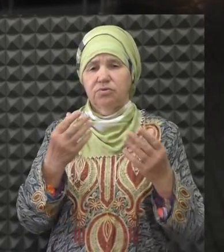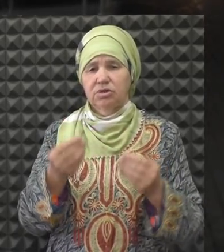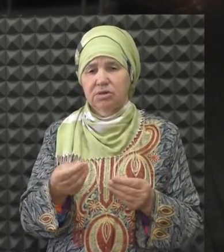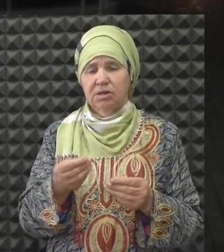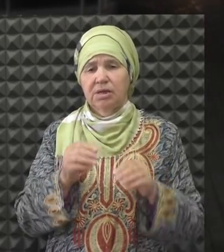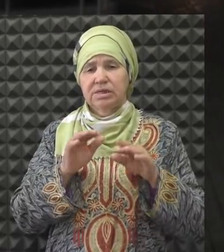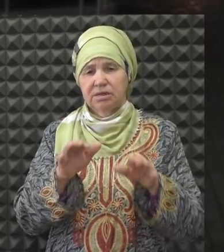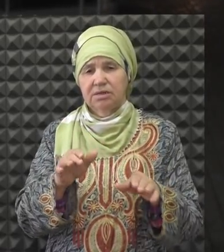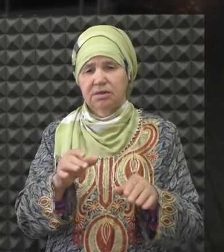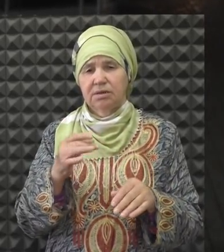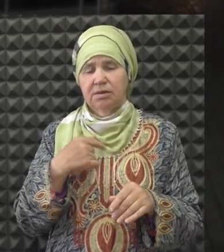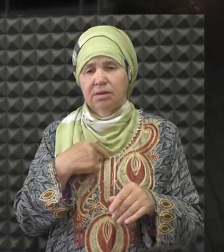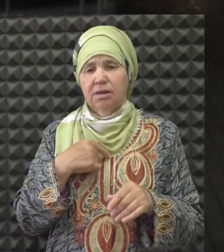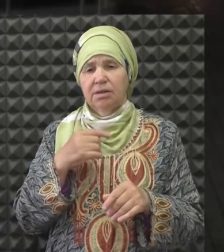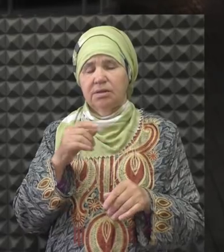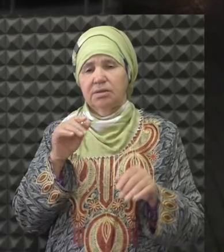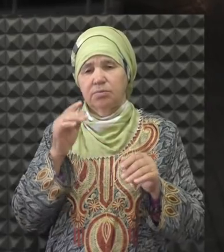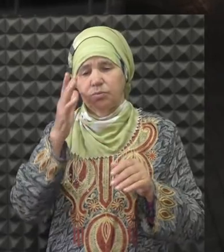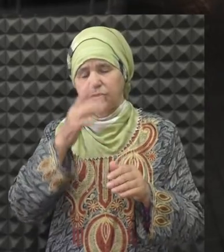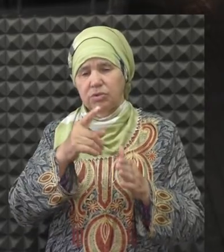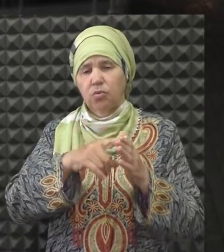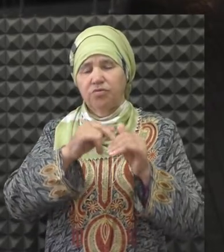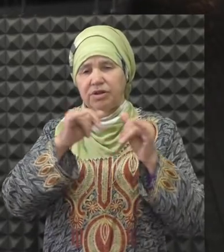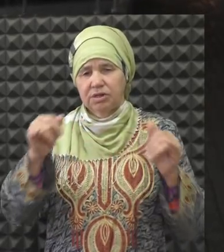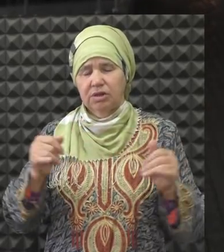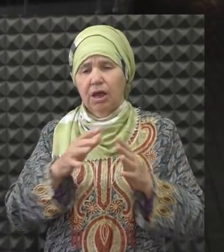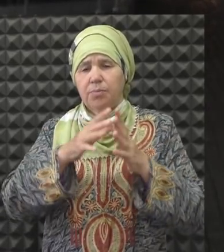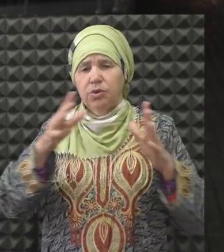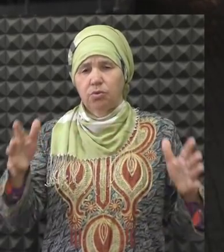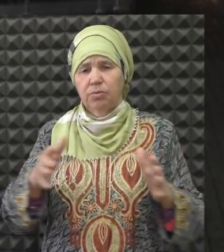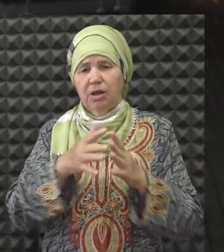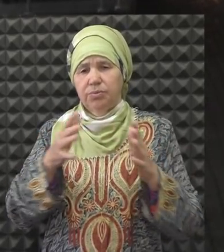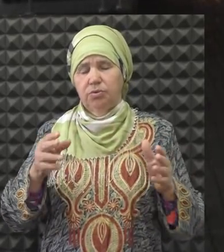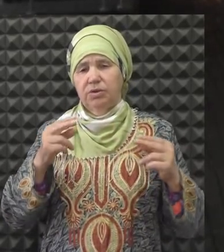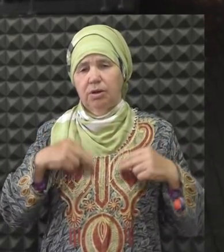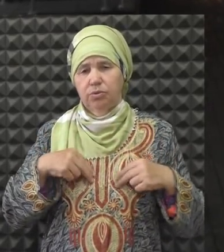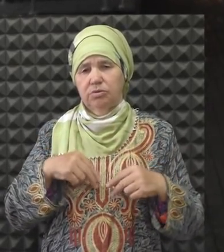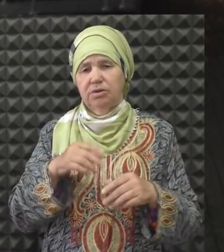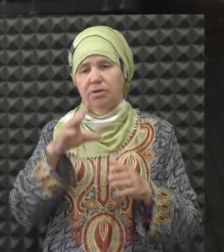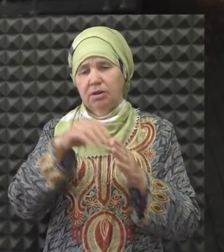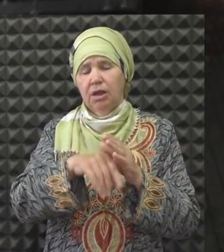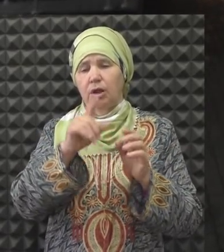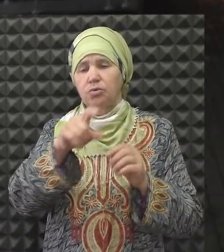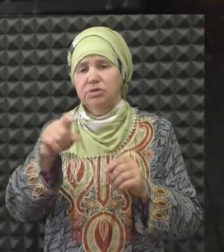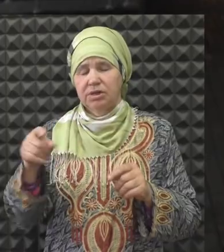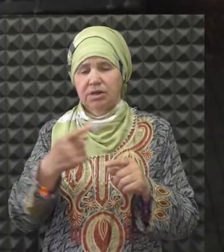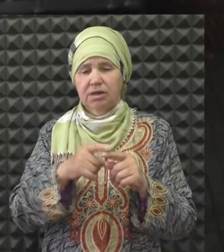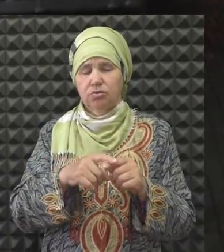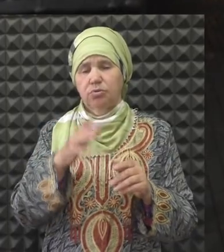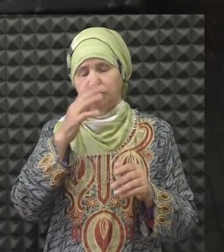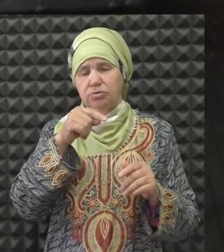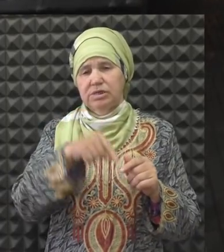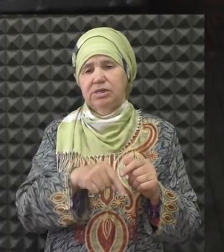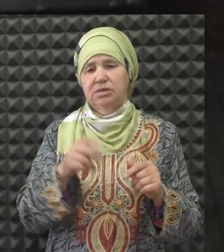сегодняшний день та работа, которая делается, и мы надеемся, что она будет увеличиваться, объемы и людей,